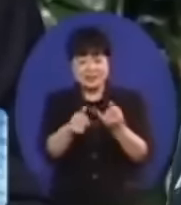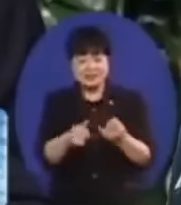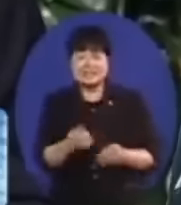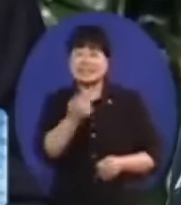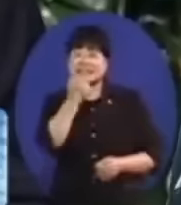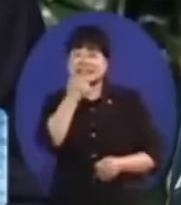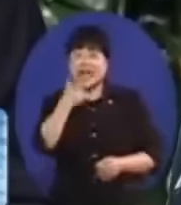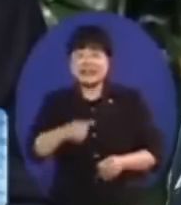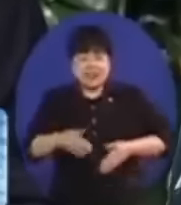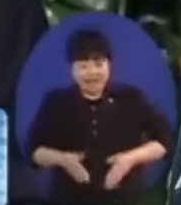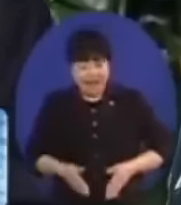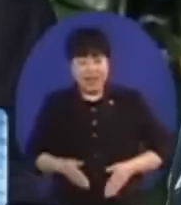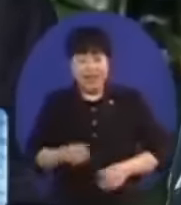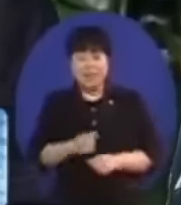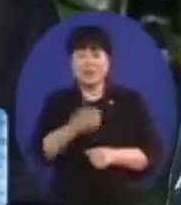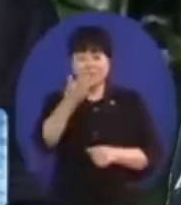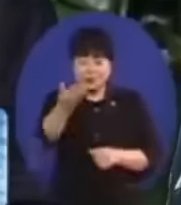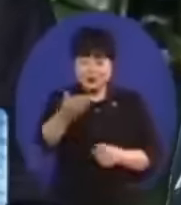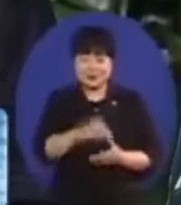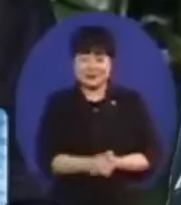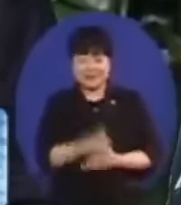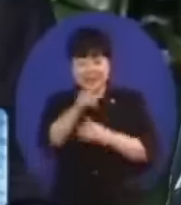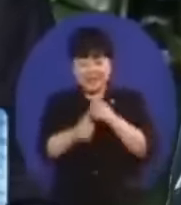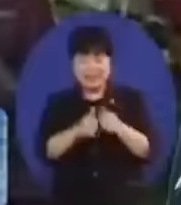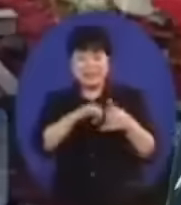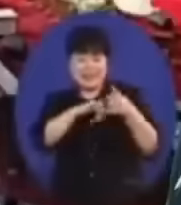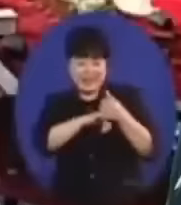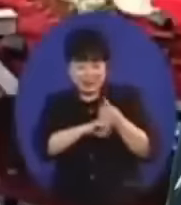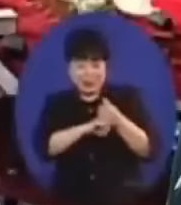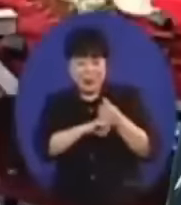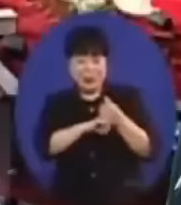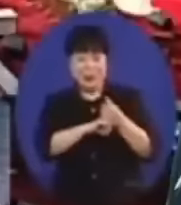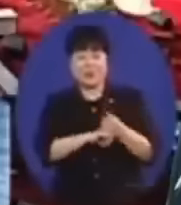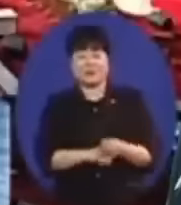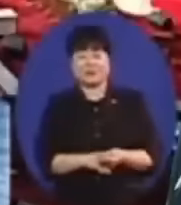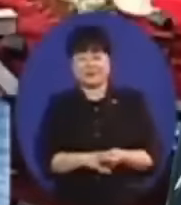이삭을 낳게 만들어 주신 것입니다. 하나님의 약속은